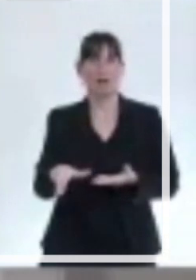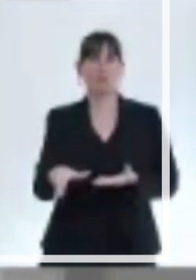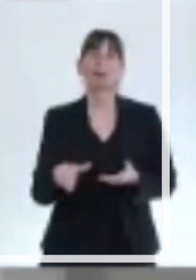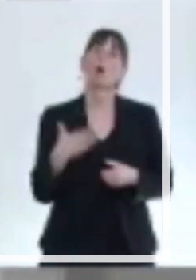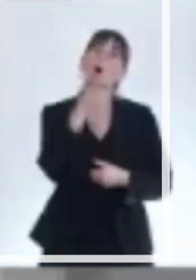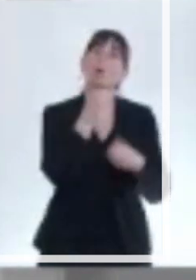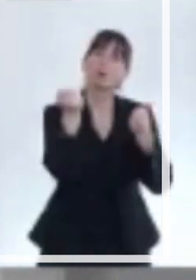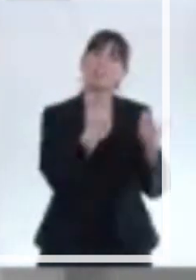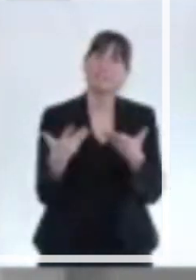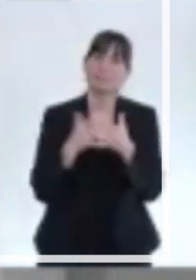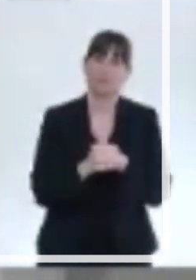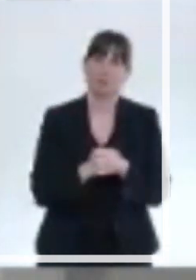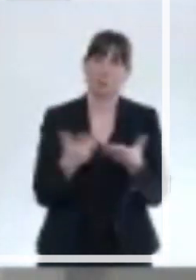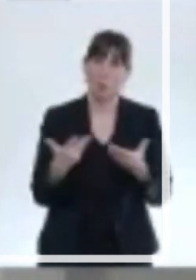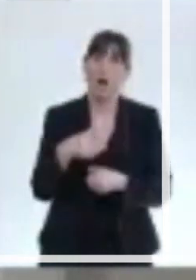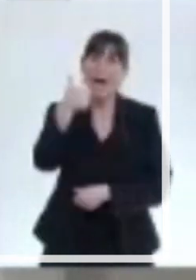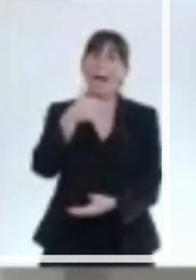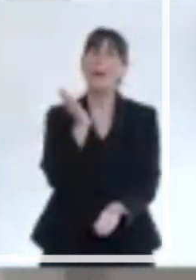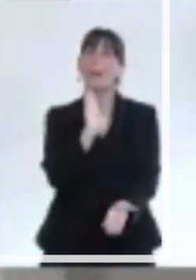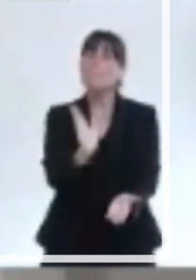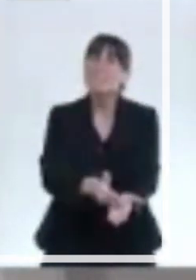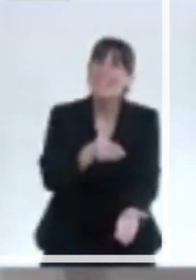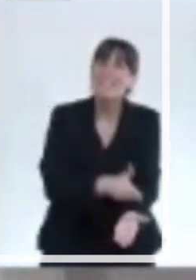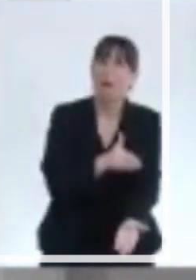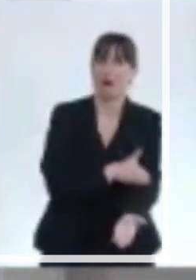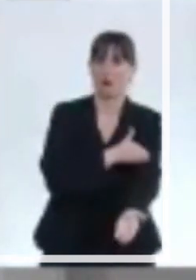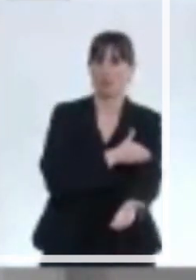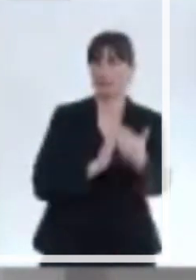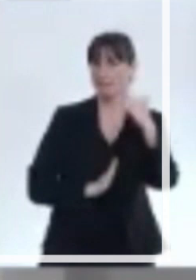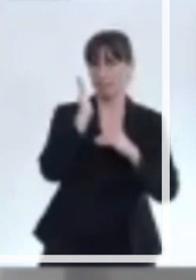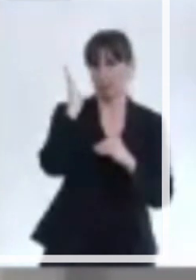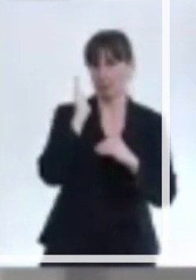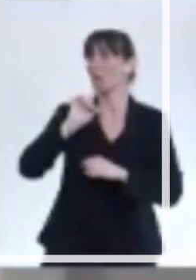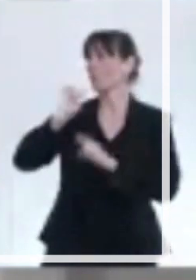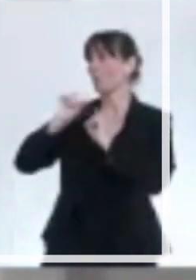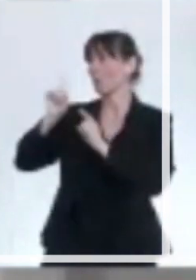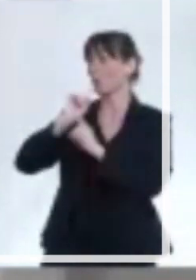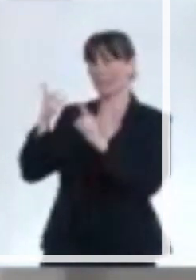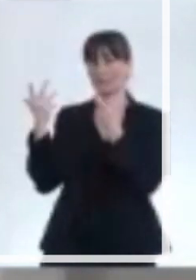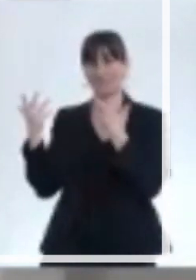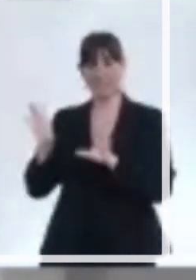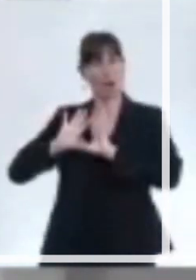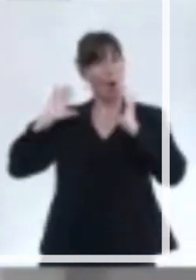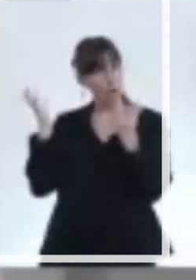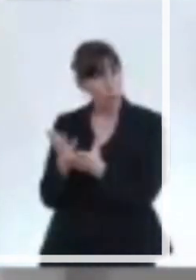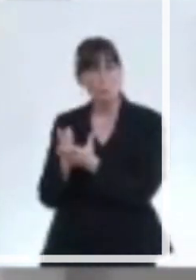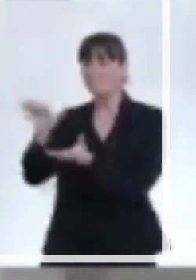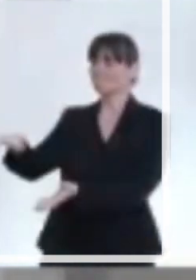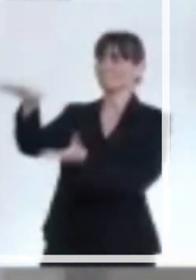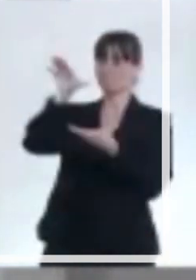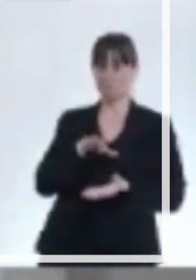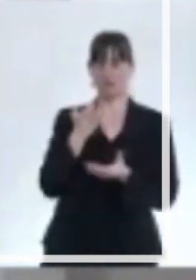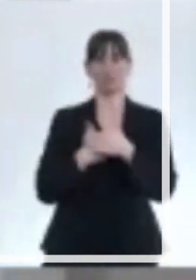qui dépasse désormais le milliard le plus du milliard de masques qui ont été commandés en tout pour la france et l'étranger